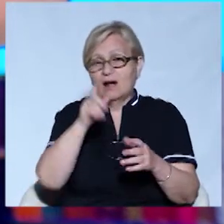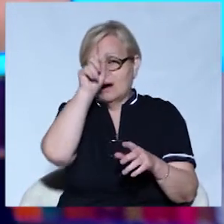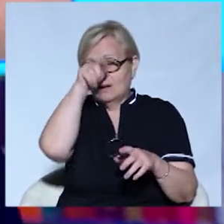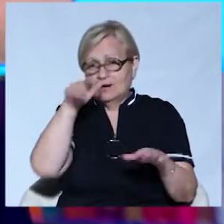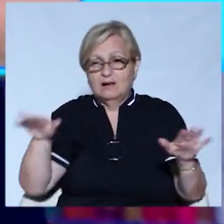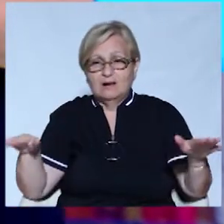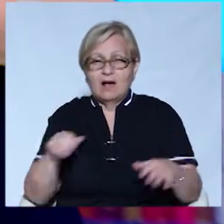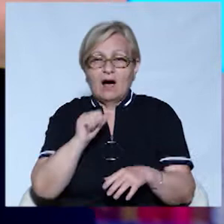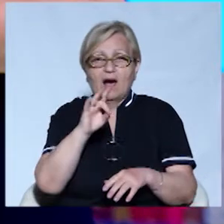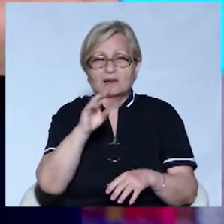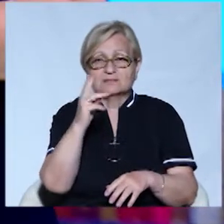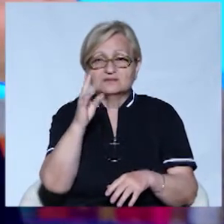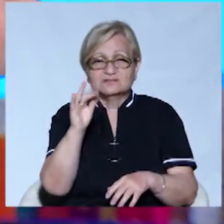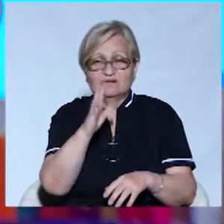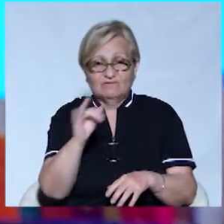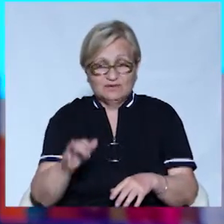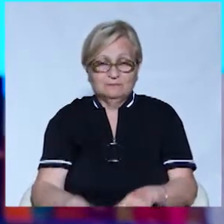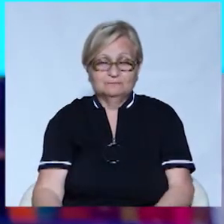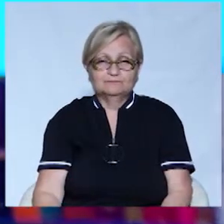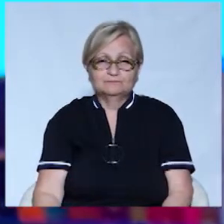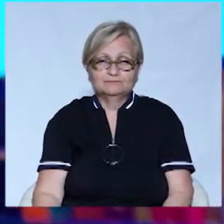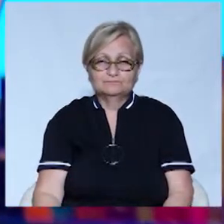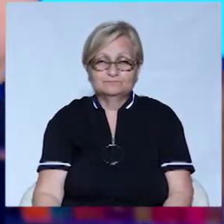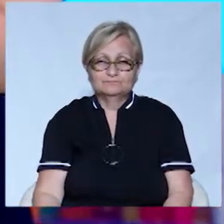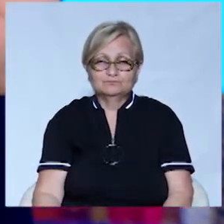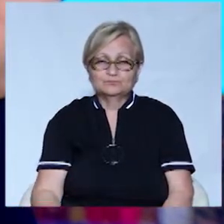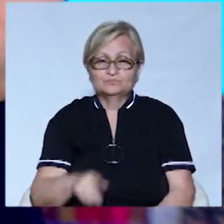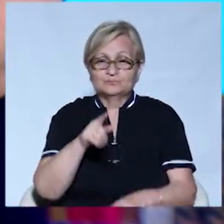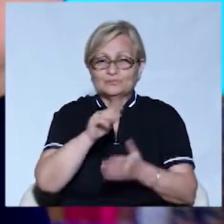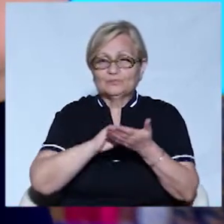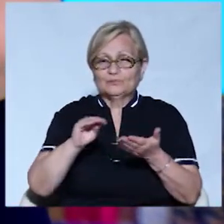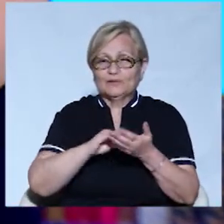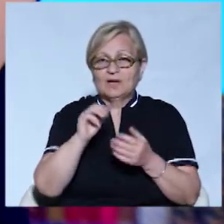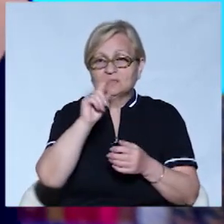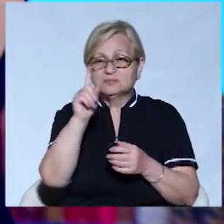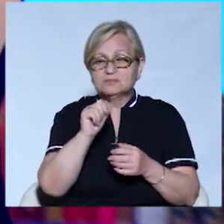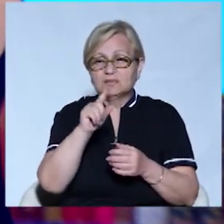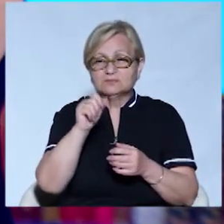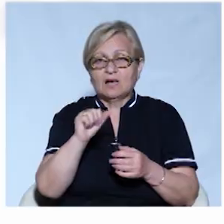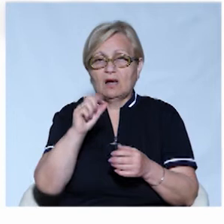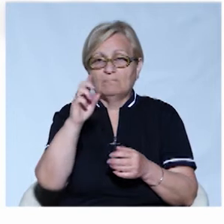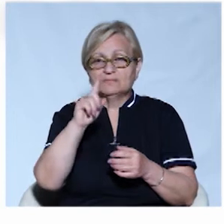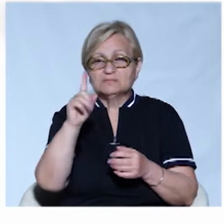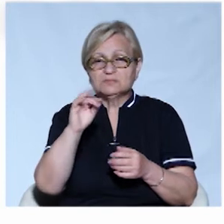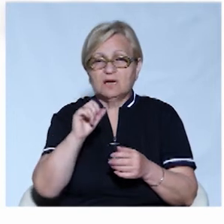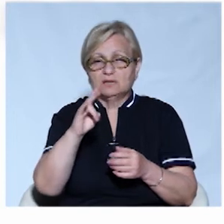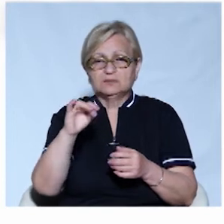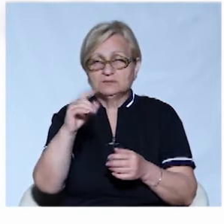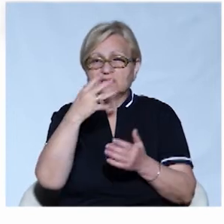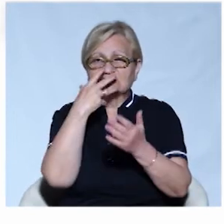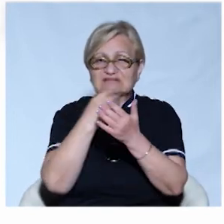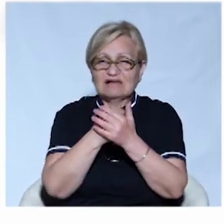არწივი შეიძლება იყოს. ნახეთ, ზაზა აბზიანიძეს თავის ლექს ნახატებში